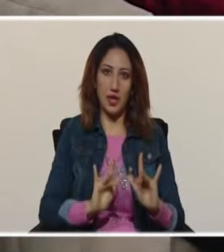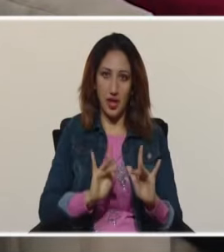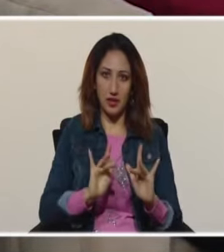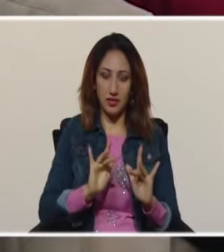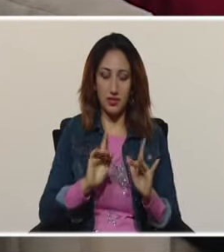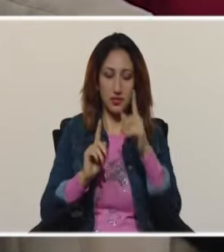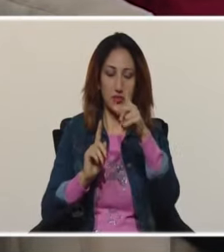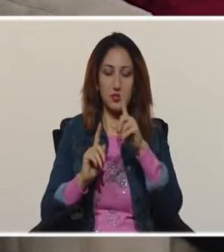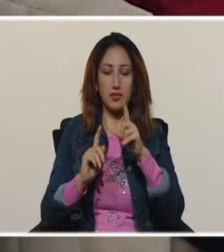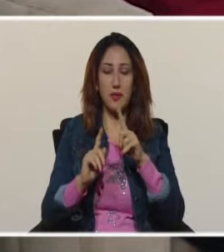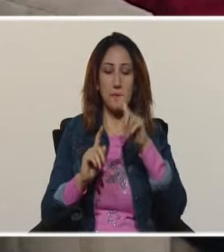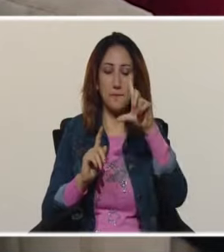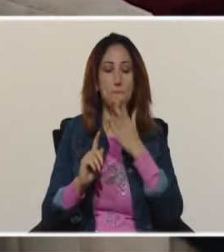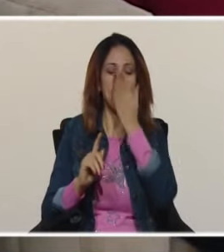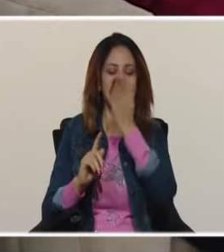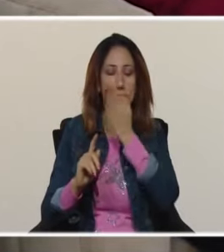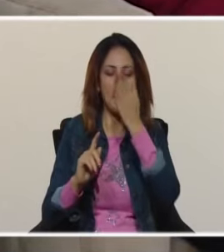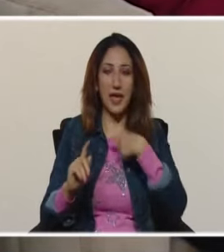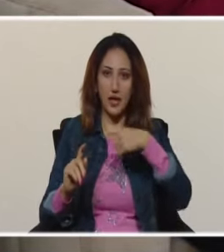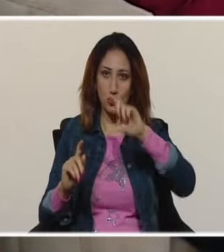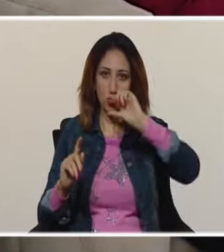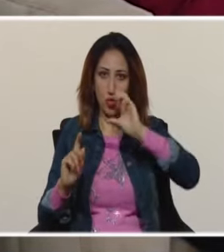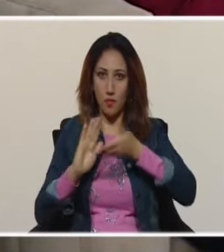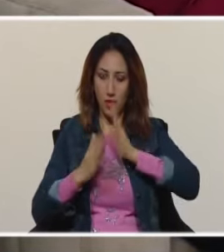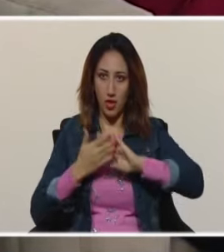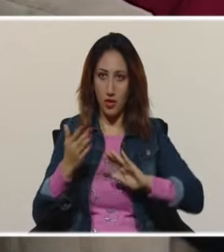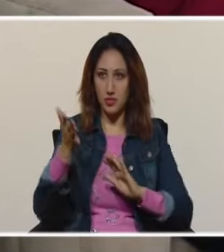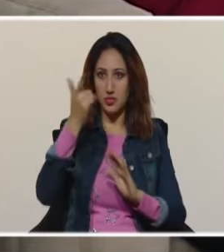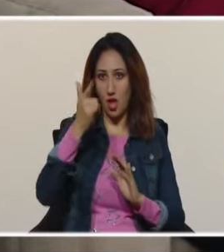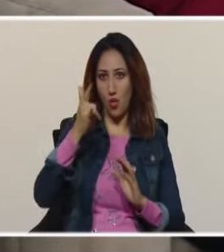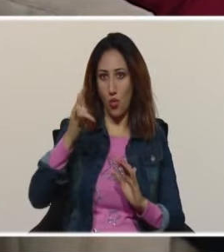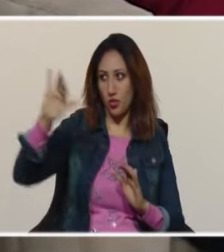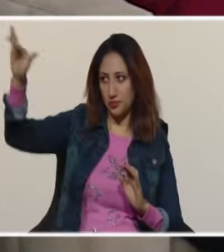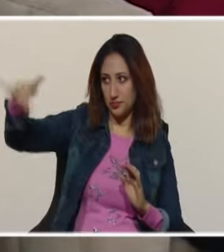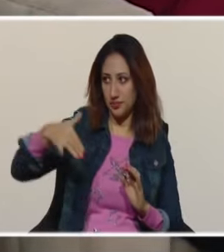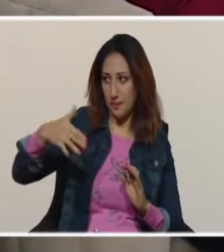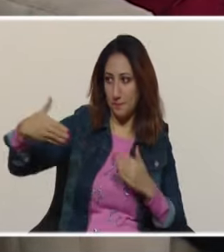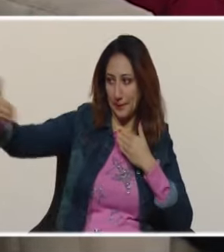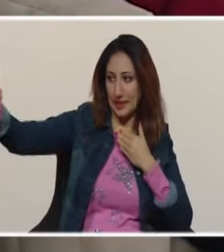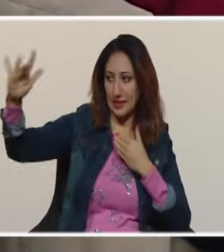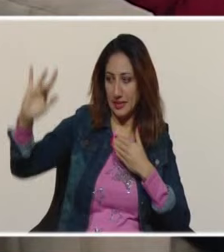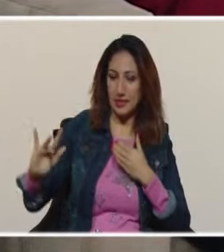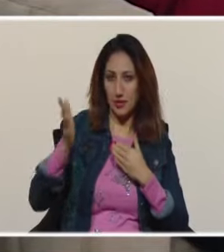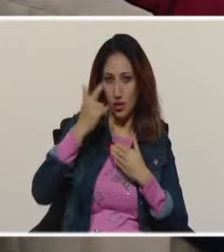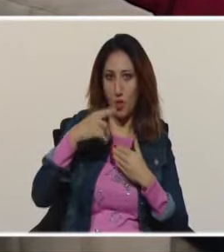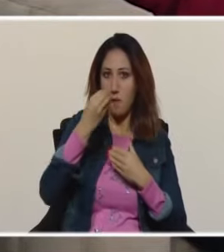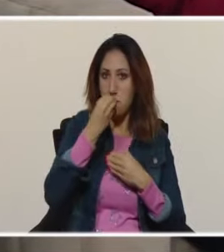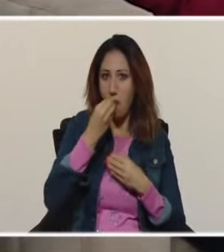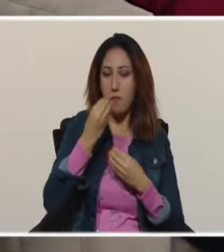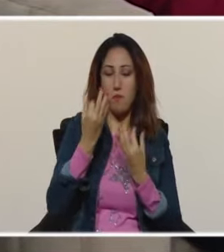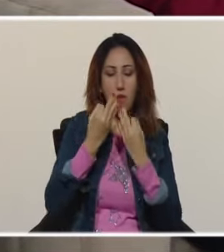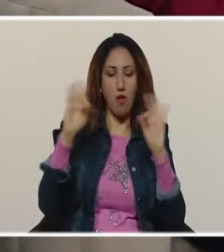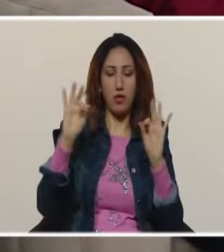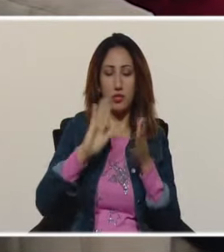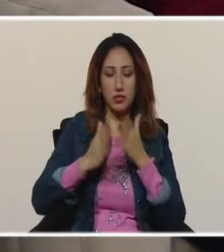لي، فطلب لي عصير مانجا شربته، فاخويا قاعد دخل المطعم بس بعيد، طلب بقى اكل وطلب حاجات كتير